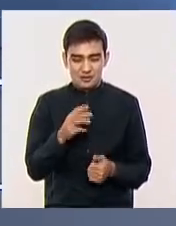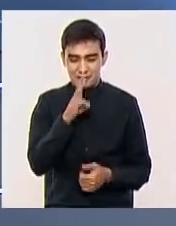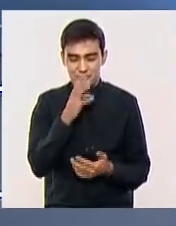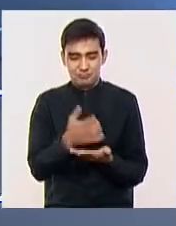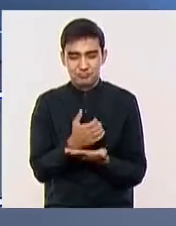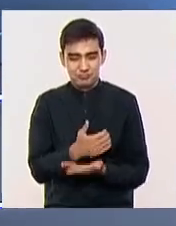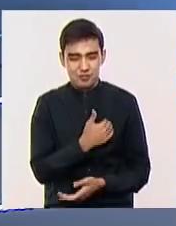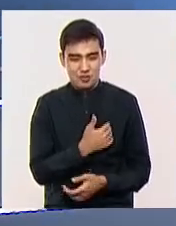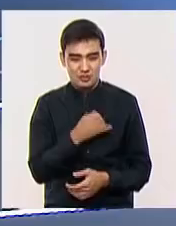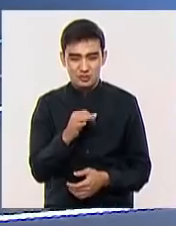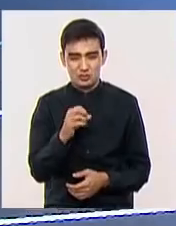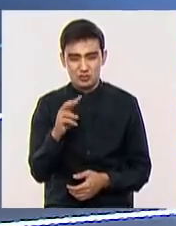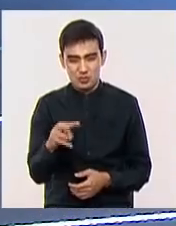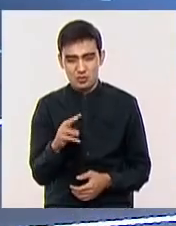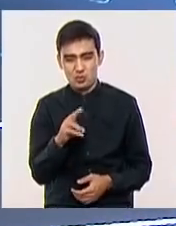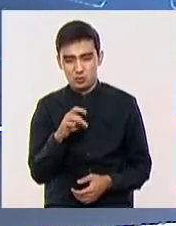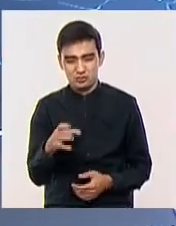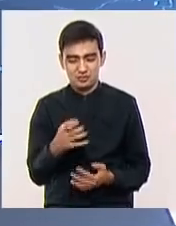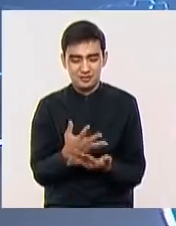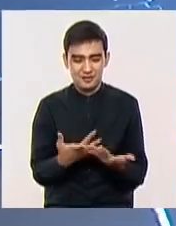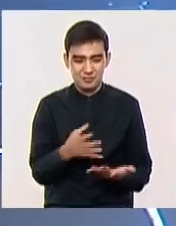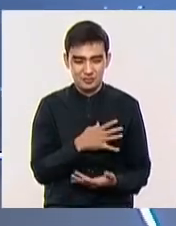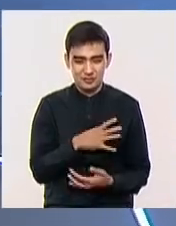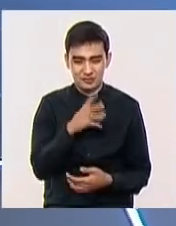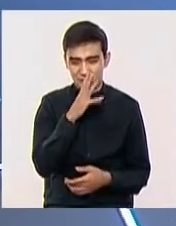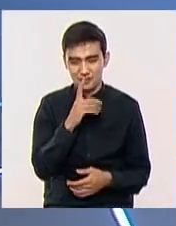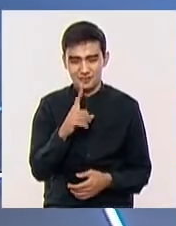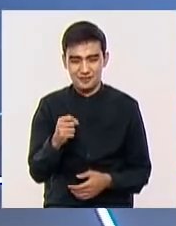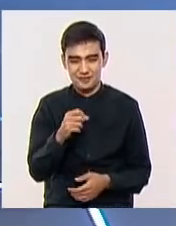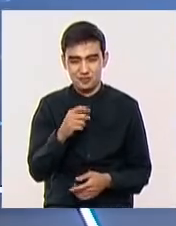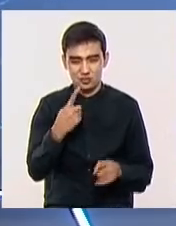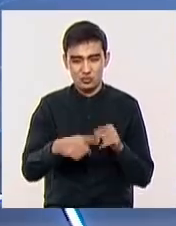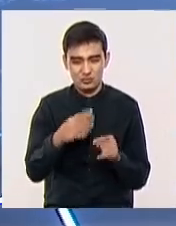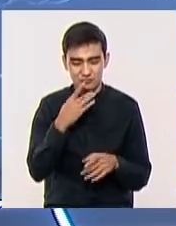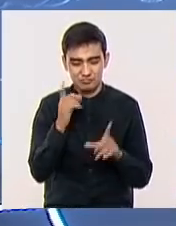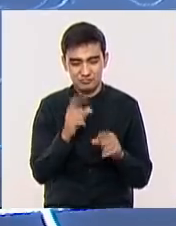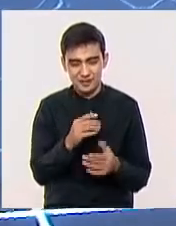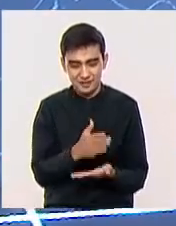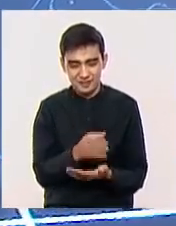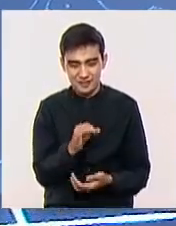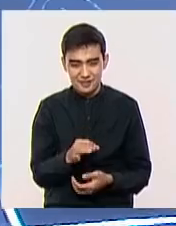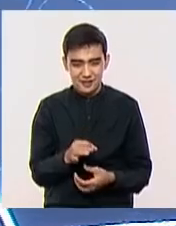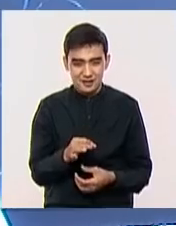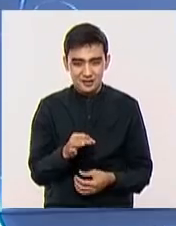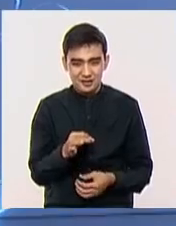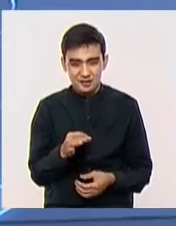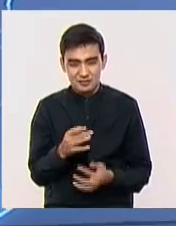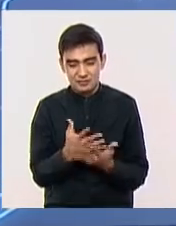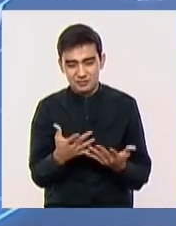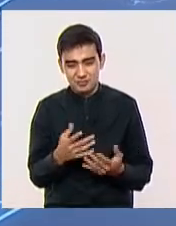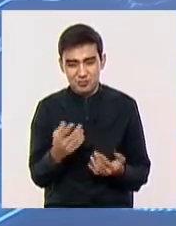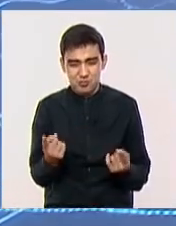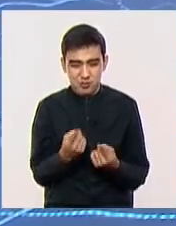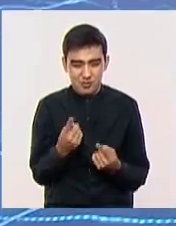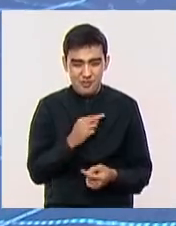заработка. Разница в курсах валют многих сподвигла искать работу за границей. Причем уезжают не только высококвалифицированные кадры, но и